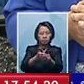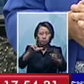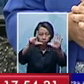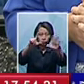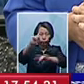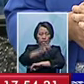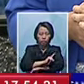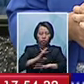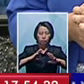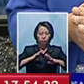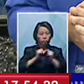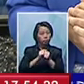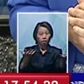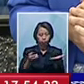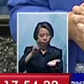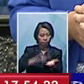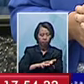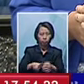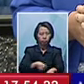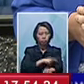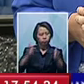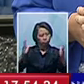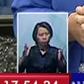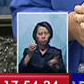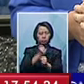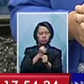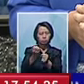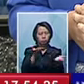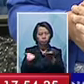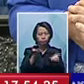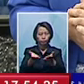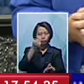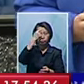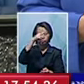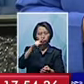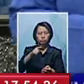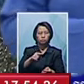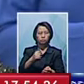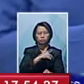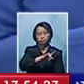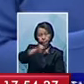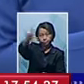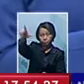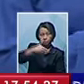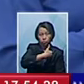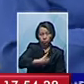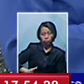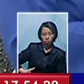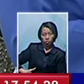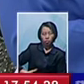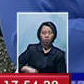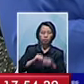7 hari cuti tanpa rekod sepanjang tempoh perkhidmatan bagi menunaikan umrah.